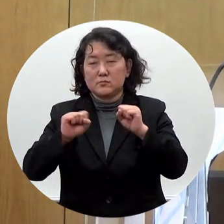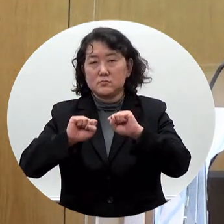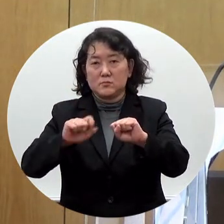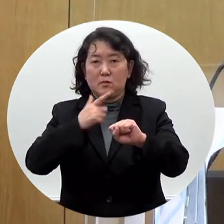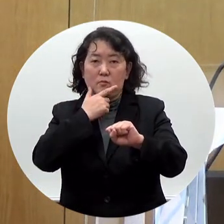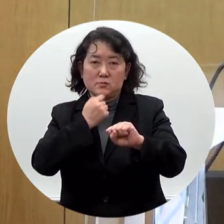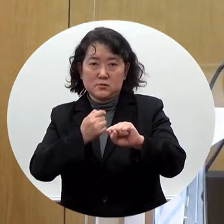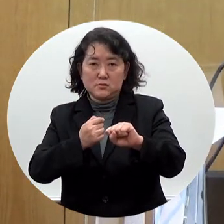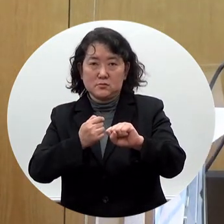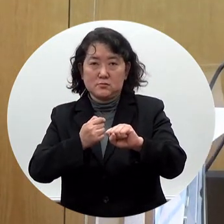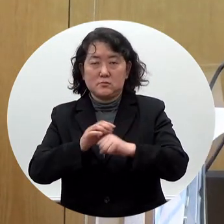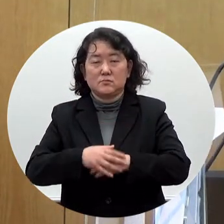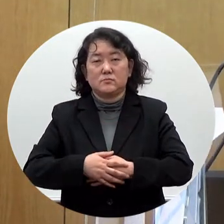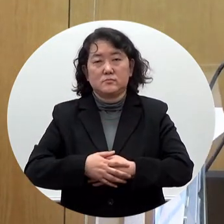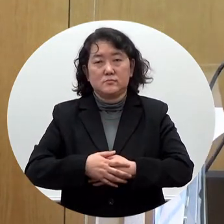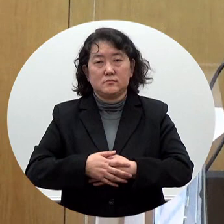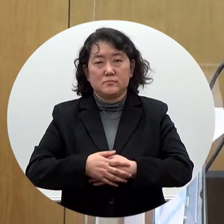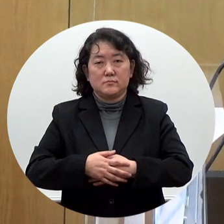何よりも、